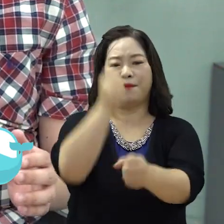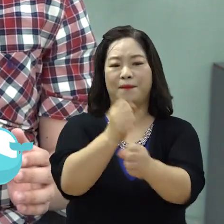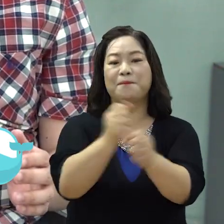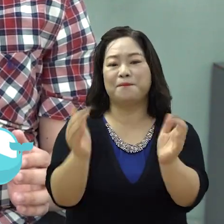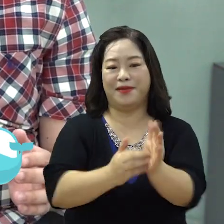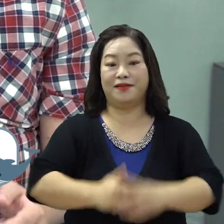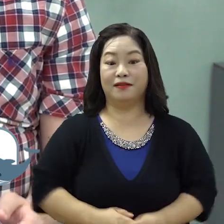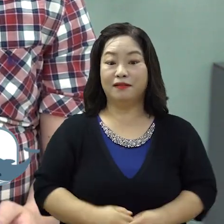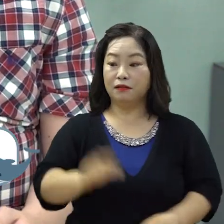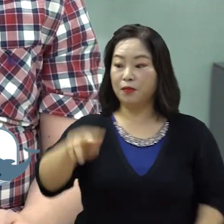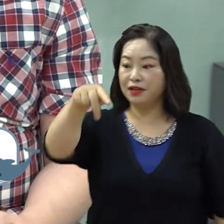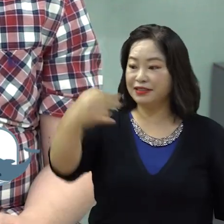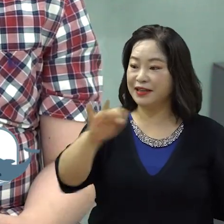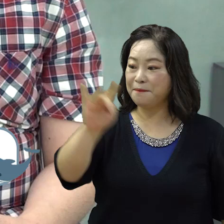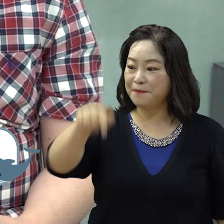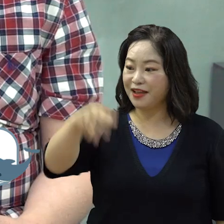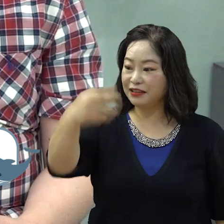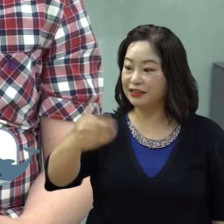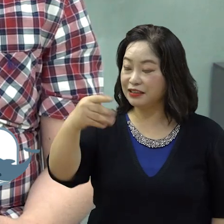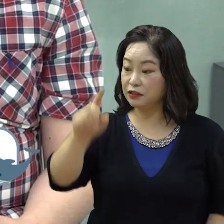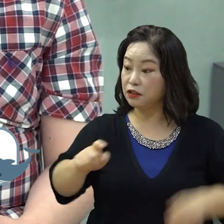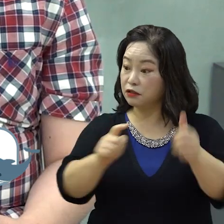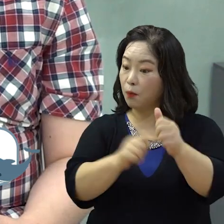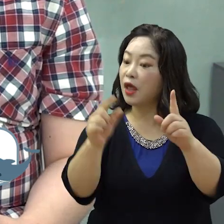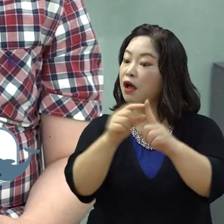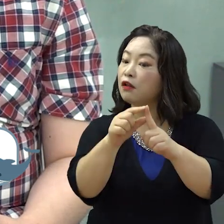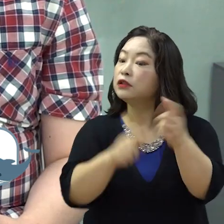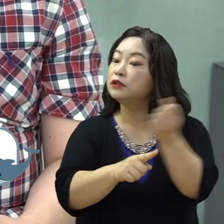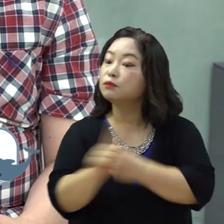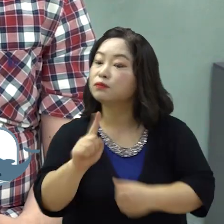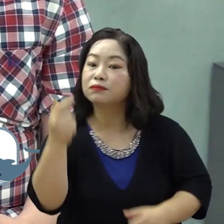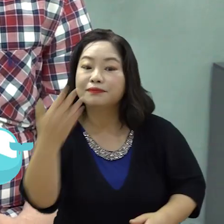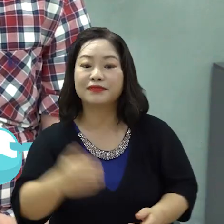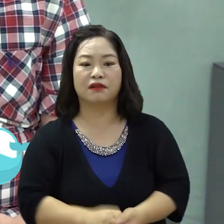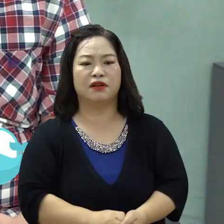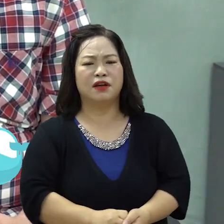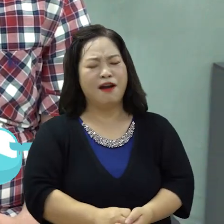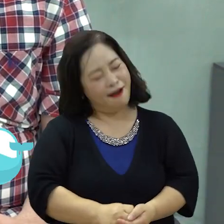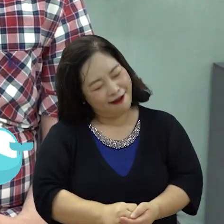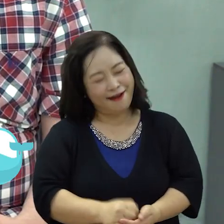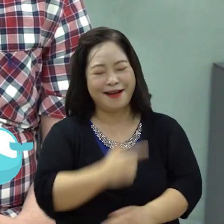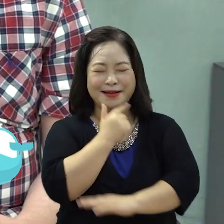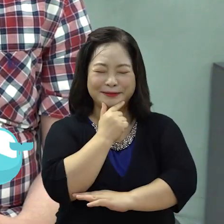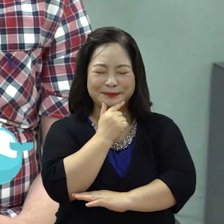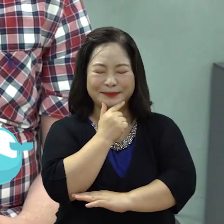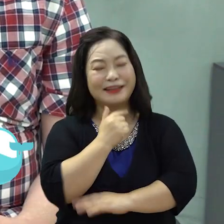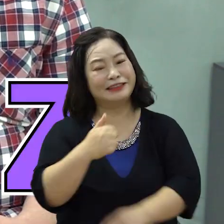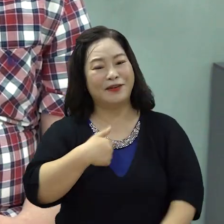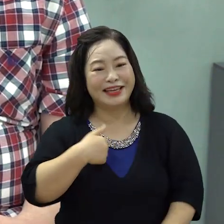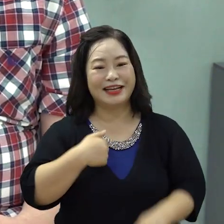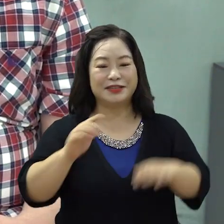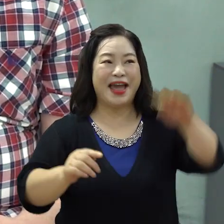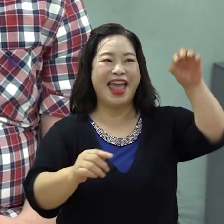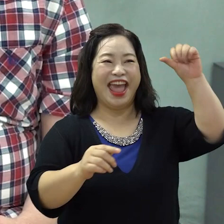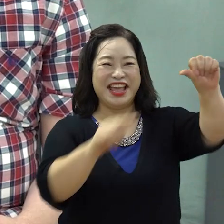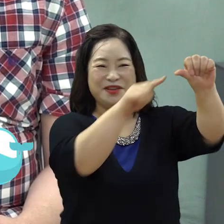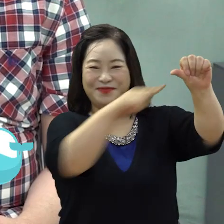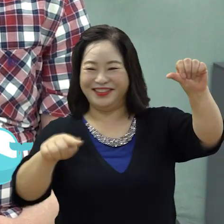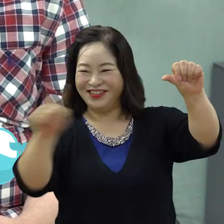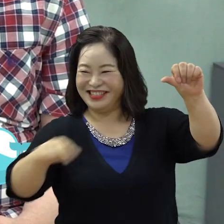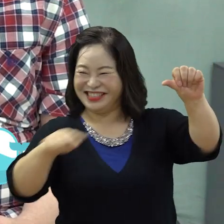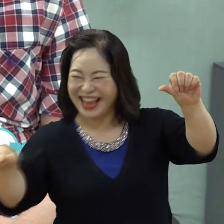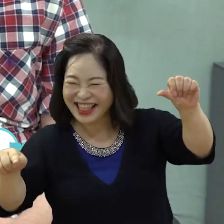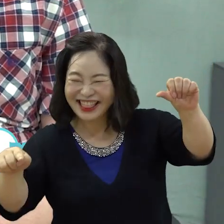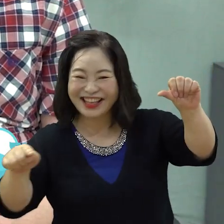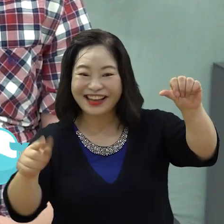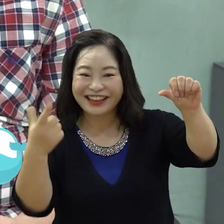됐다고 들었어요. 그러면 스펙트럼이라는 표현을 쓰는 이유는 왜 그런 거예요? 진짜 이거를 한마디로 요약하면 A to the Z이라고